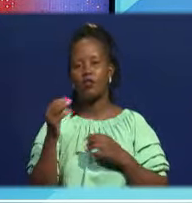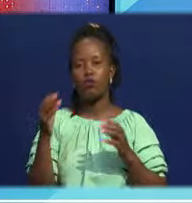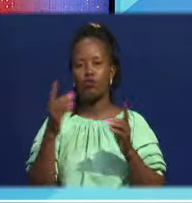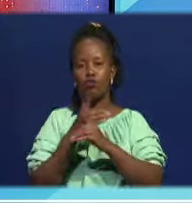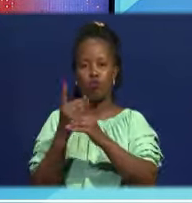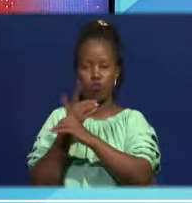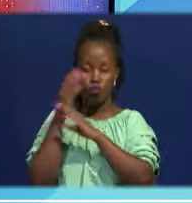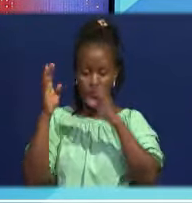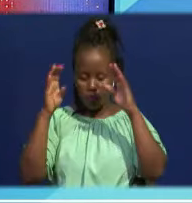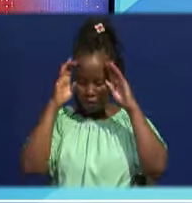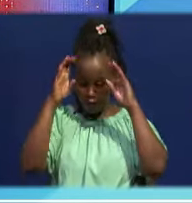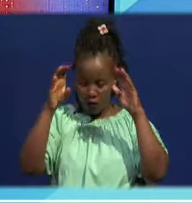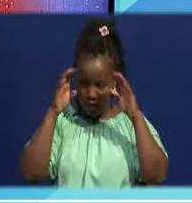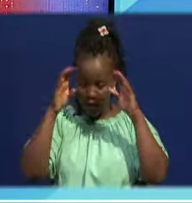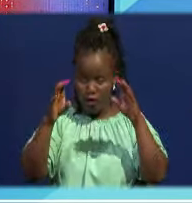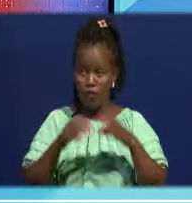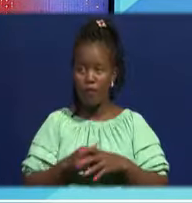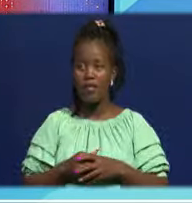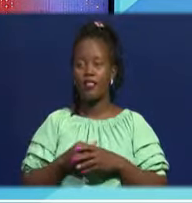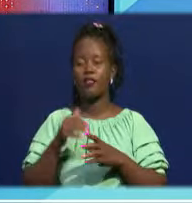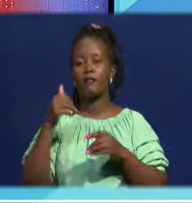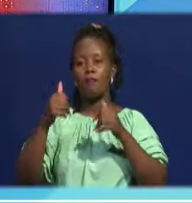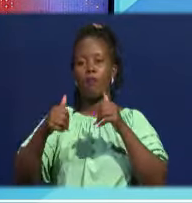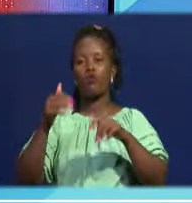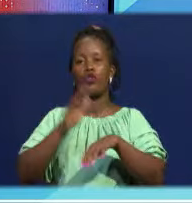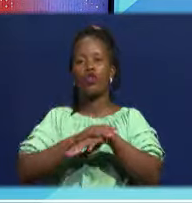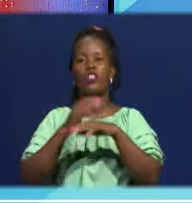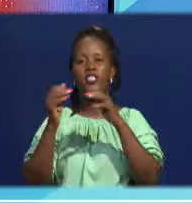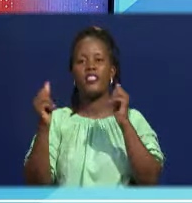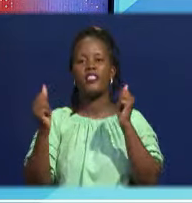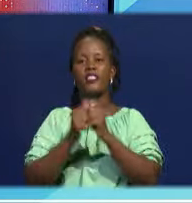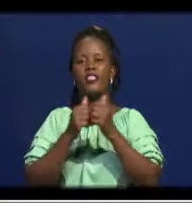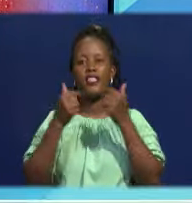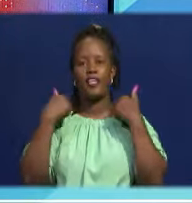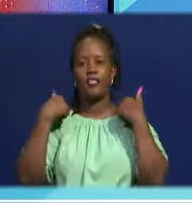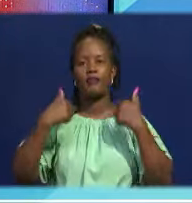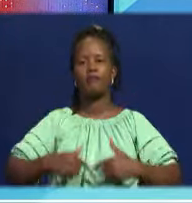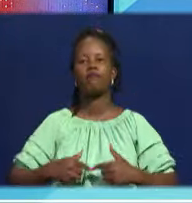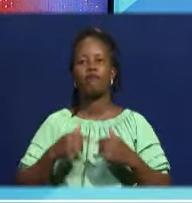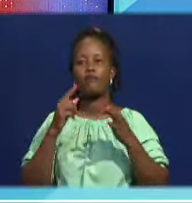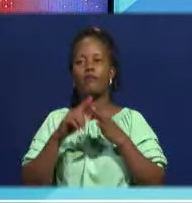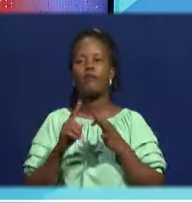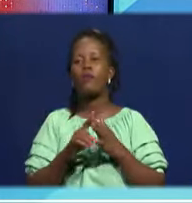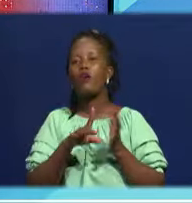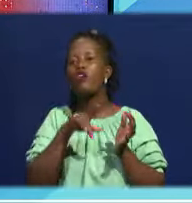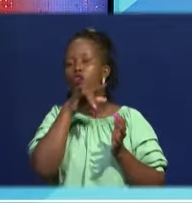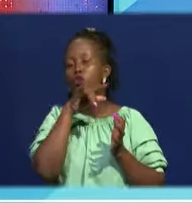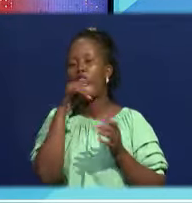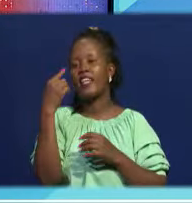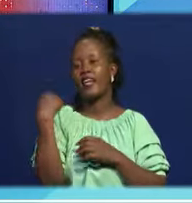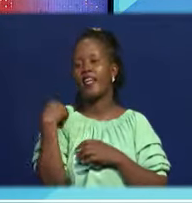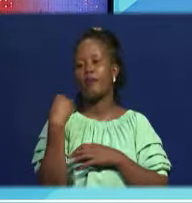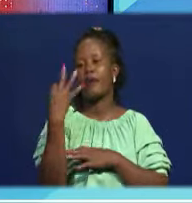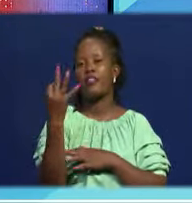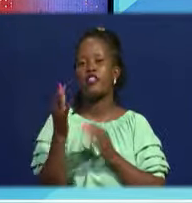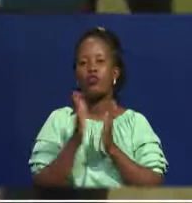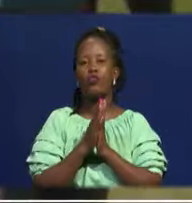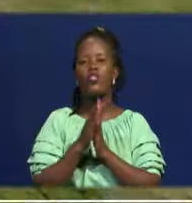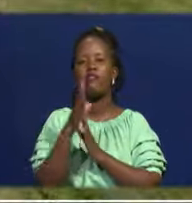jadi Ethiopia iliyonyakua nishani 10, ilhali Uganda ikamaliza ya 3 kwa nishani